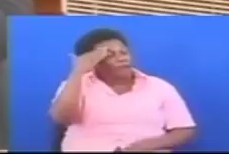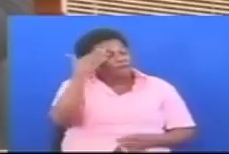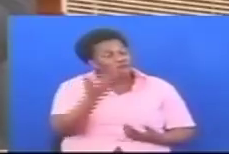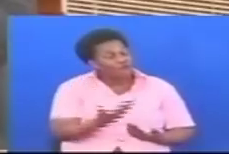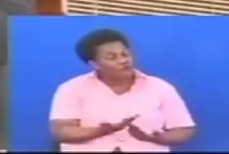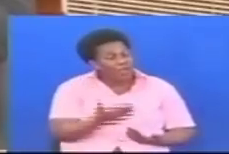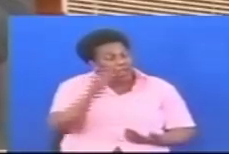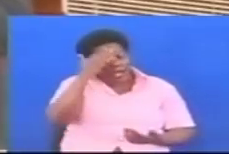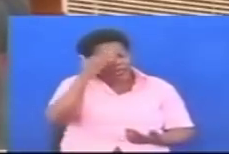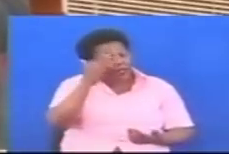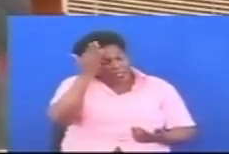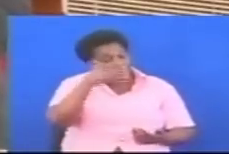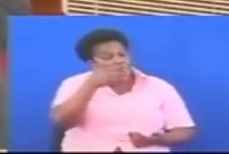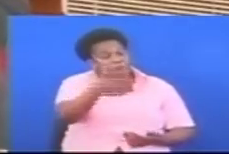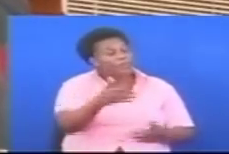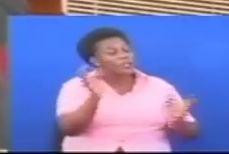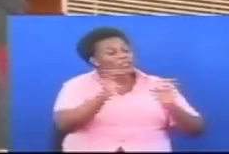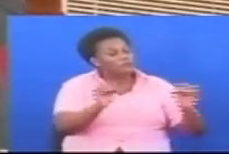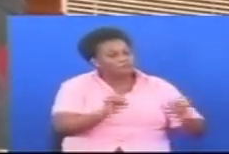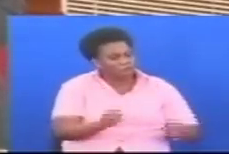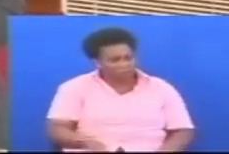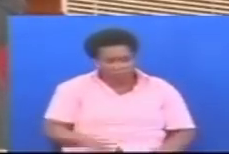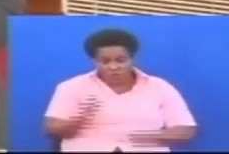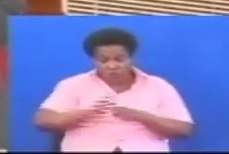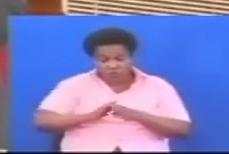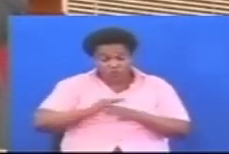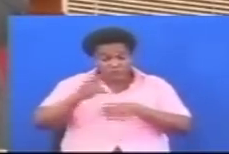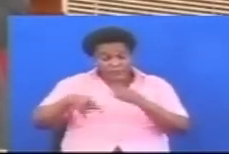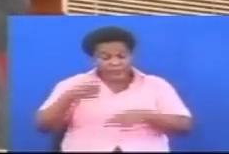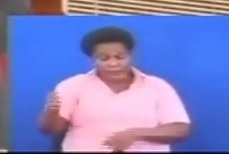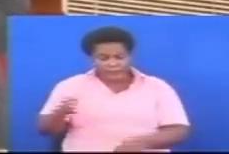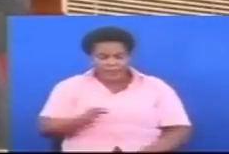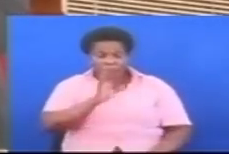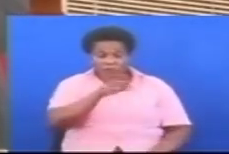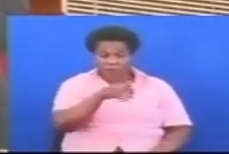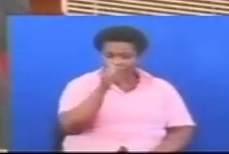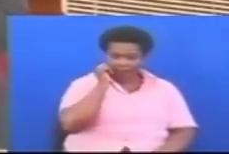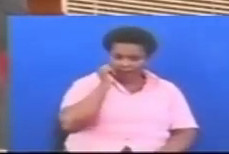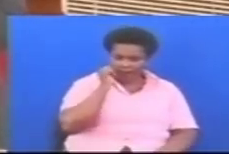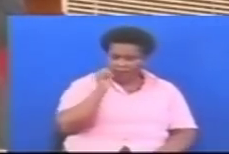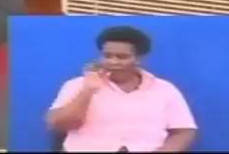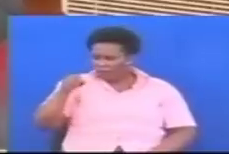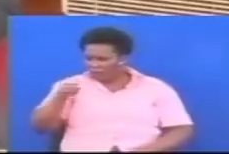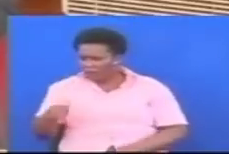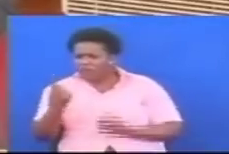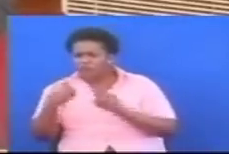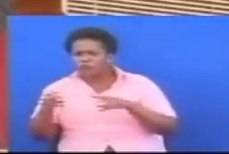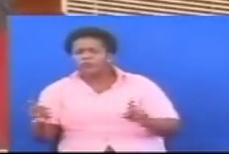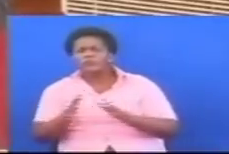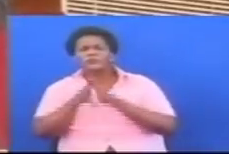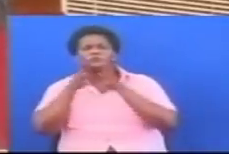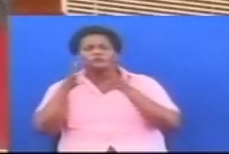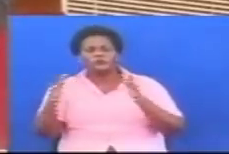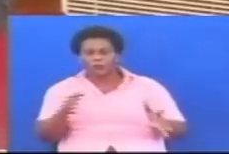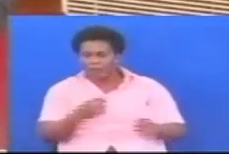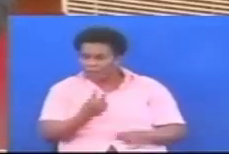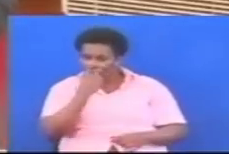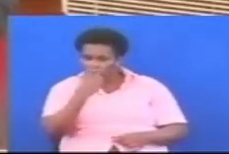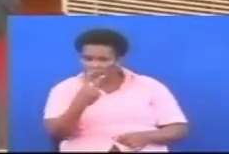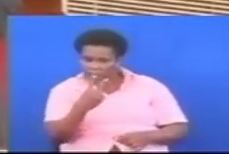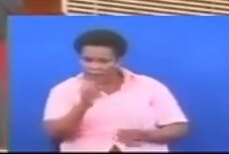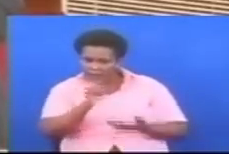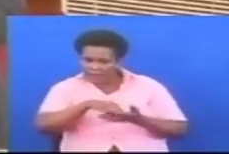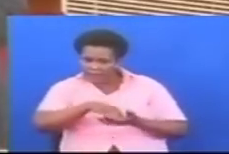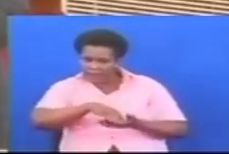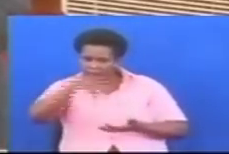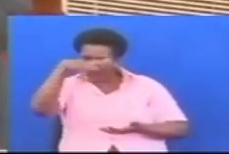katika mradi huu wa Mpera na Kimbiji. Kwani tofauti ya maombi ya mwaka jana na mwaka huu ni kubwa sana, na ukiangalia hali halisi ya thamani ya shilingi ya